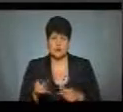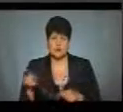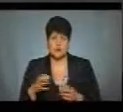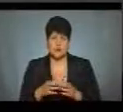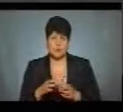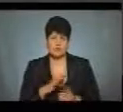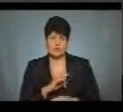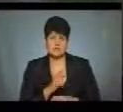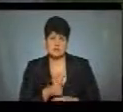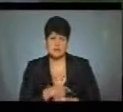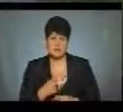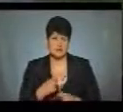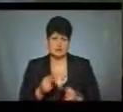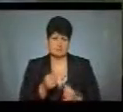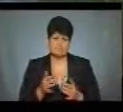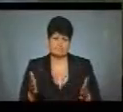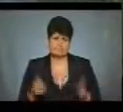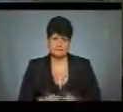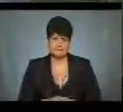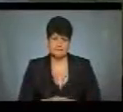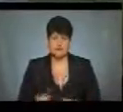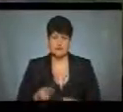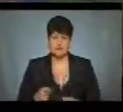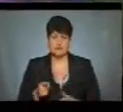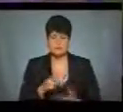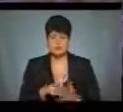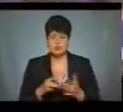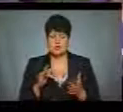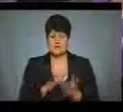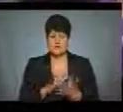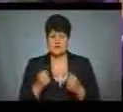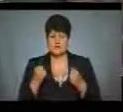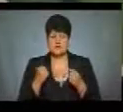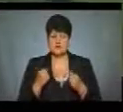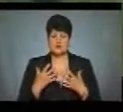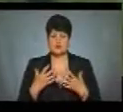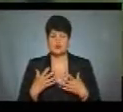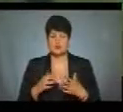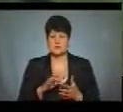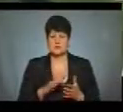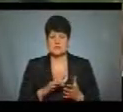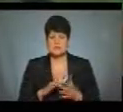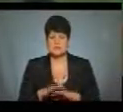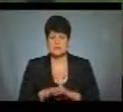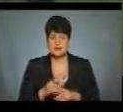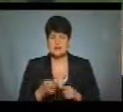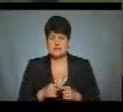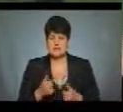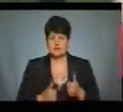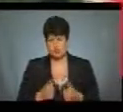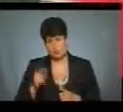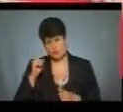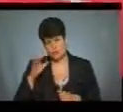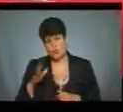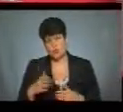а ми майже не пасувалися. Директор Тернопільського міського центру фізичного здоров'я населення Галина Федорович каже, такі турніри